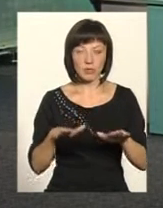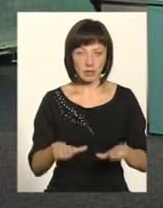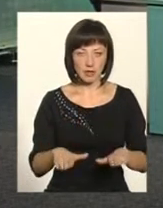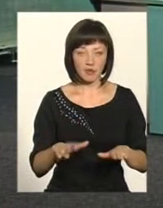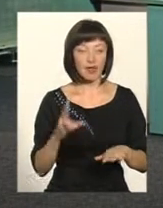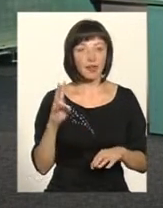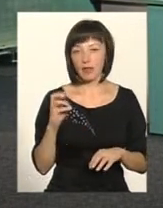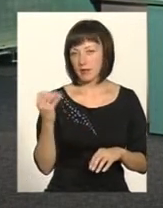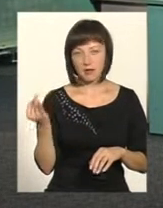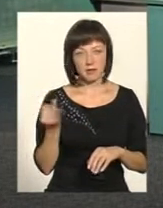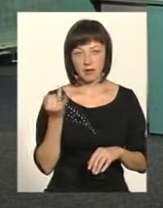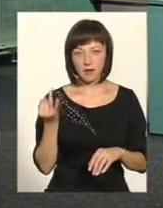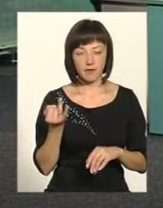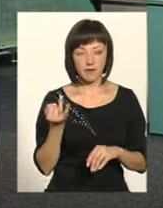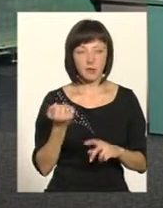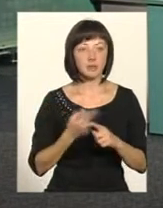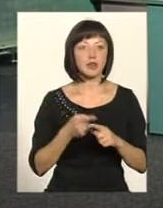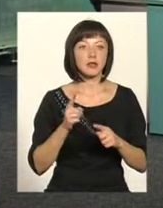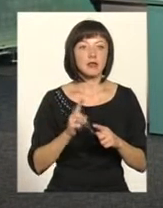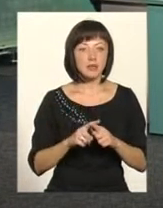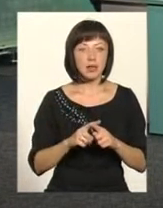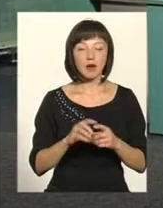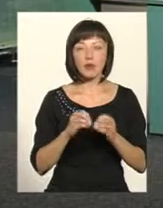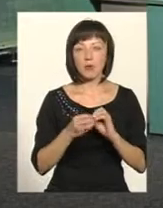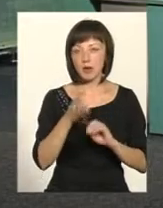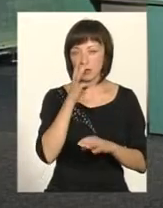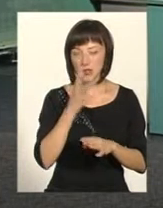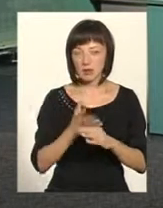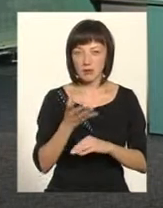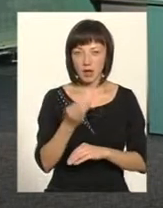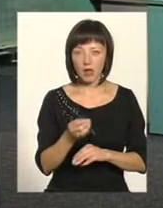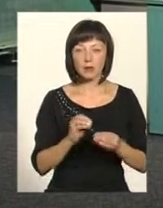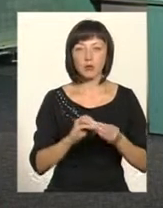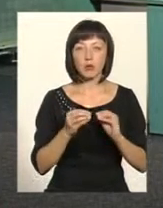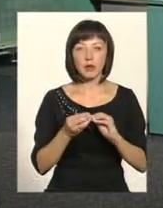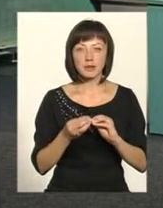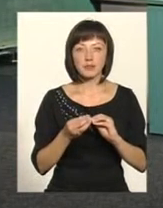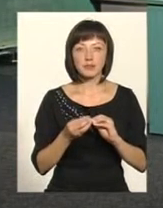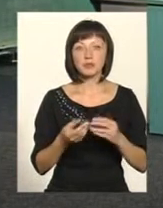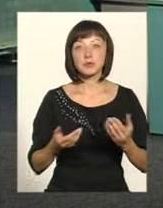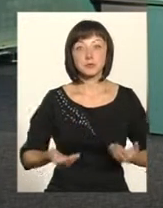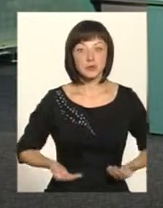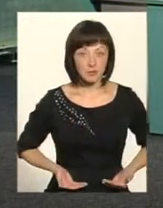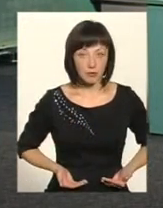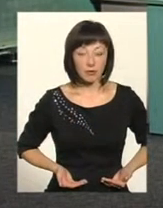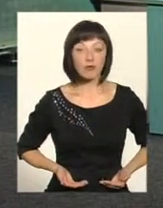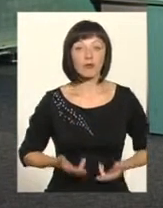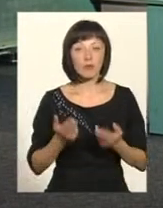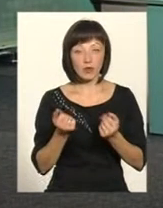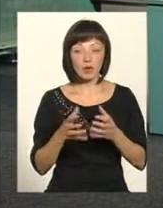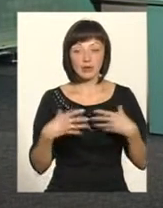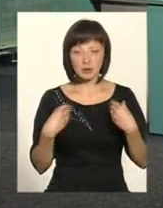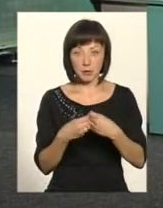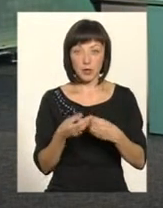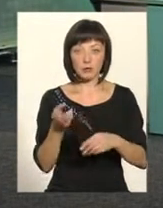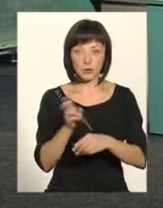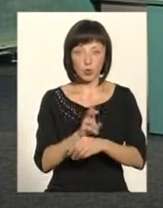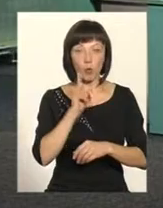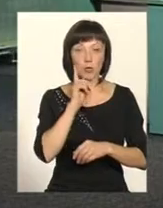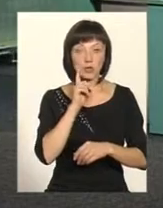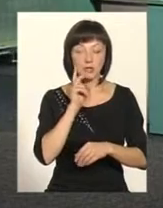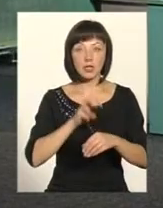сільську місцевість не зацікавлені. Це проблема зарплати, проблема, розумієте, Проблема житла. Проблема житла. Сім'я. Приходить сім'я, так?